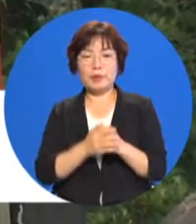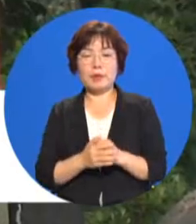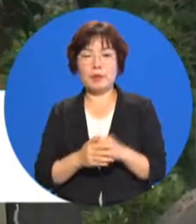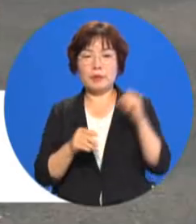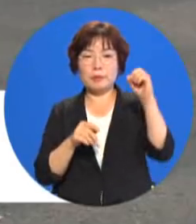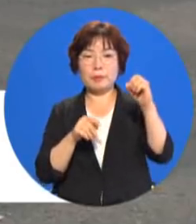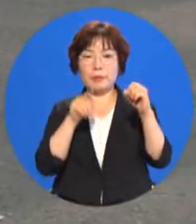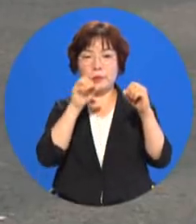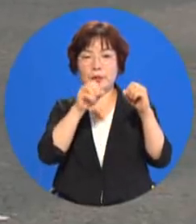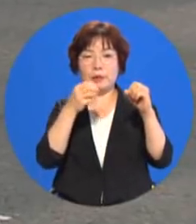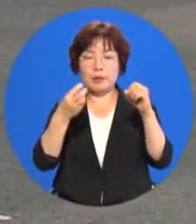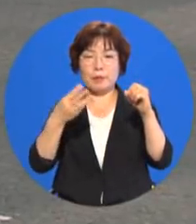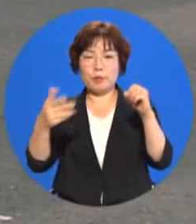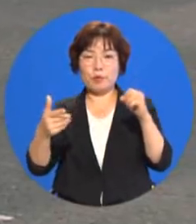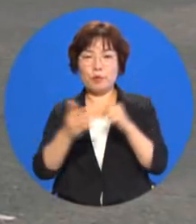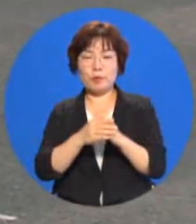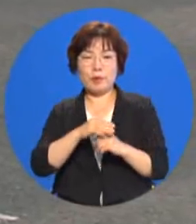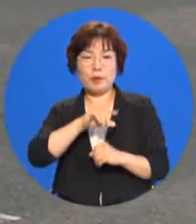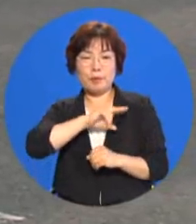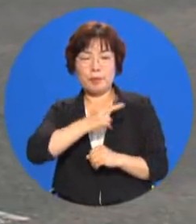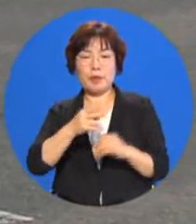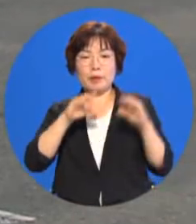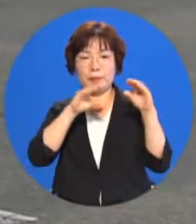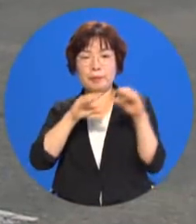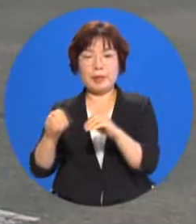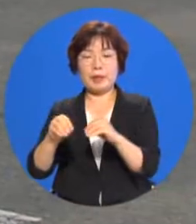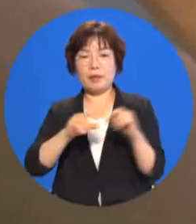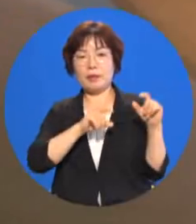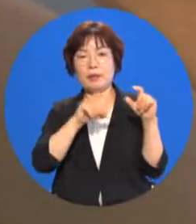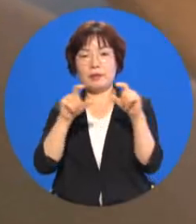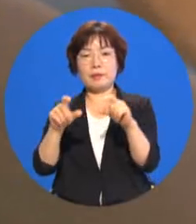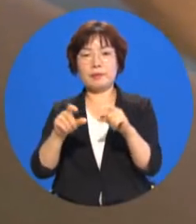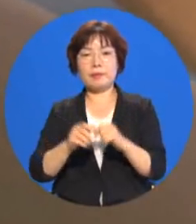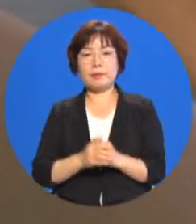알코올 농도 0.036으로 적발돼 면허 정지 처분을 받았습니다.